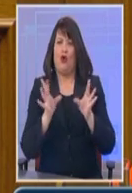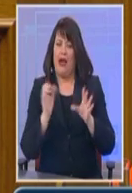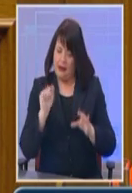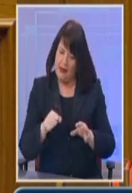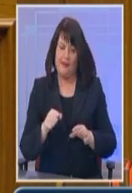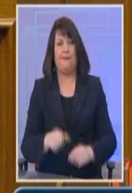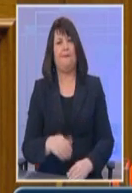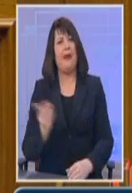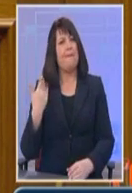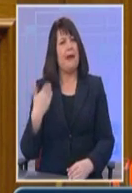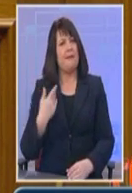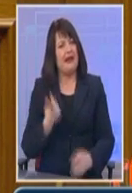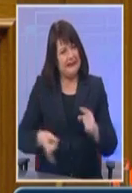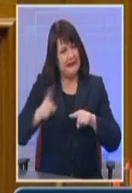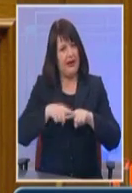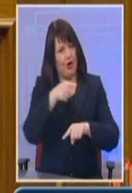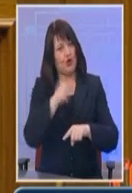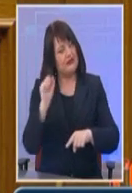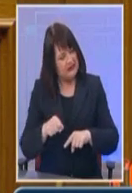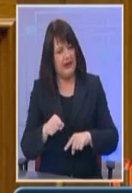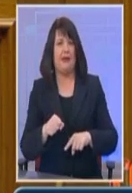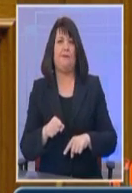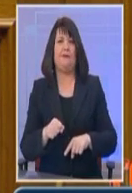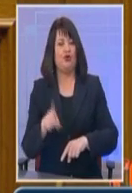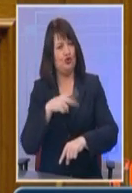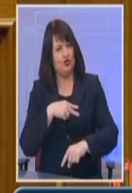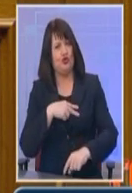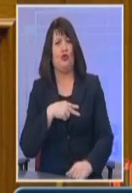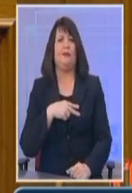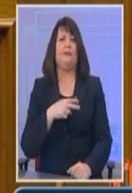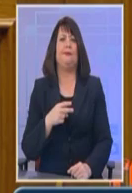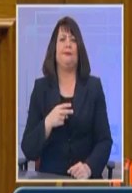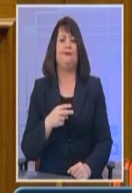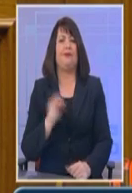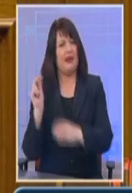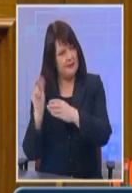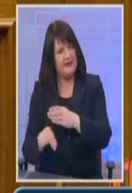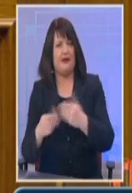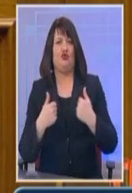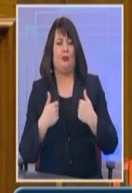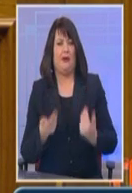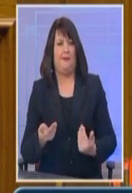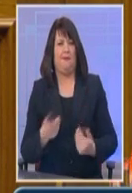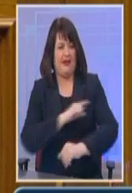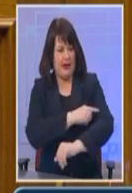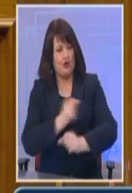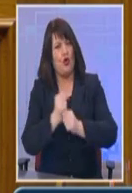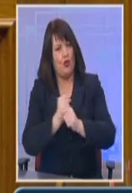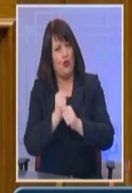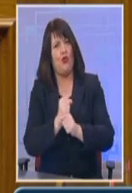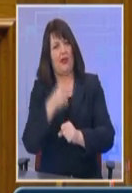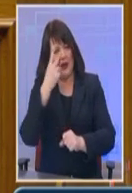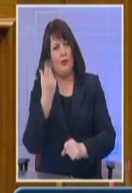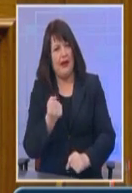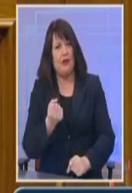βαθμό ίσχυε. Τη συμπληρώνετε εσείς και καλώς, και γι' αυτό θα το ψηφίσουμε. Αλλά αυτό είναι